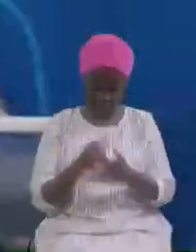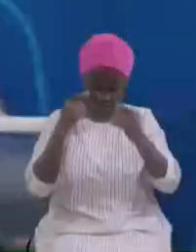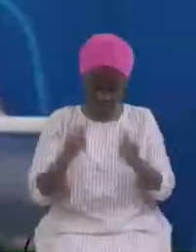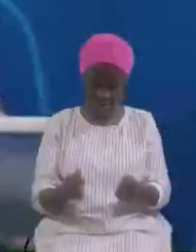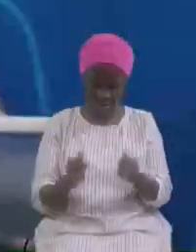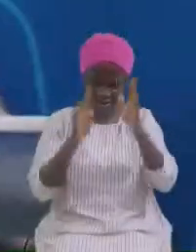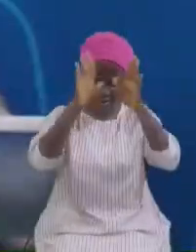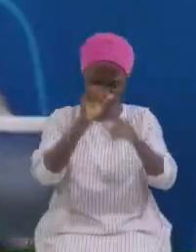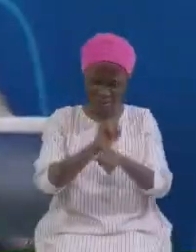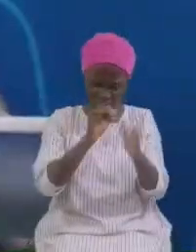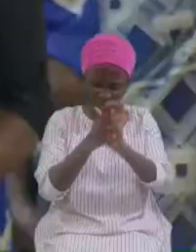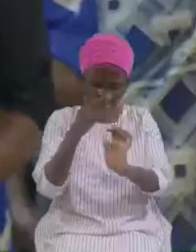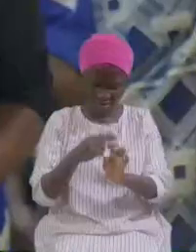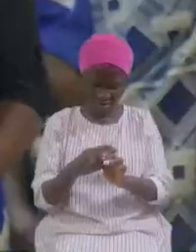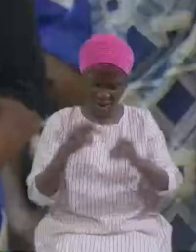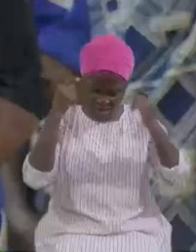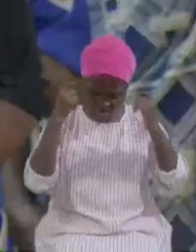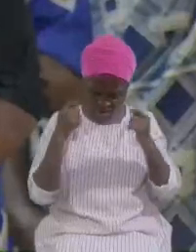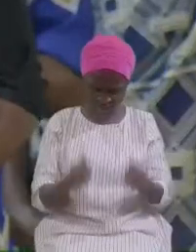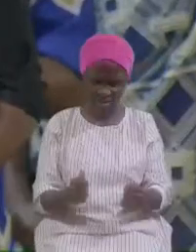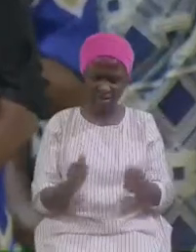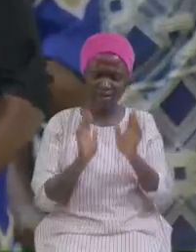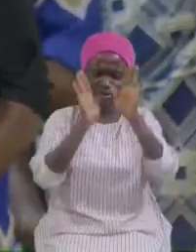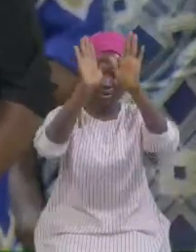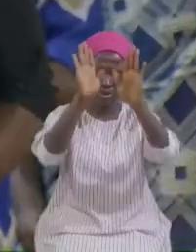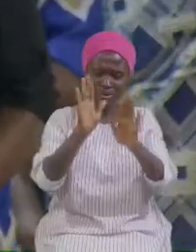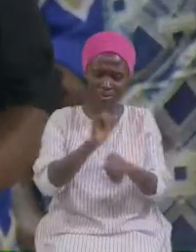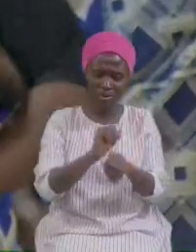Miracle immédiat. Miracle instantané,